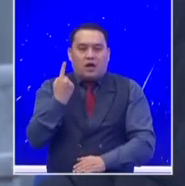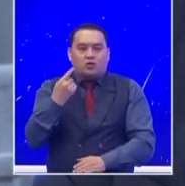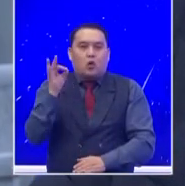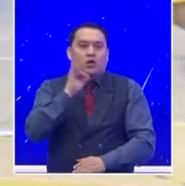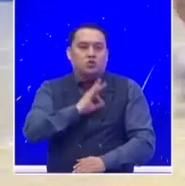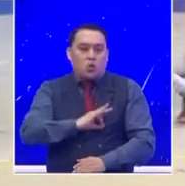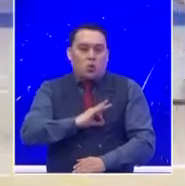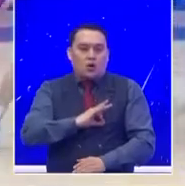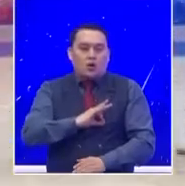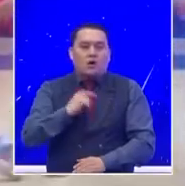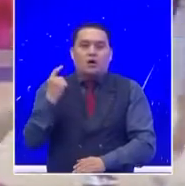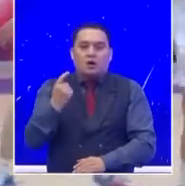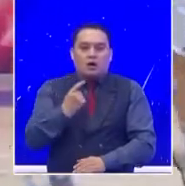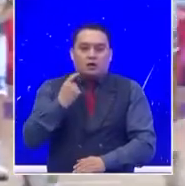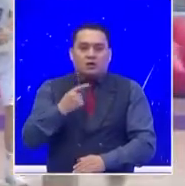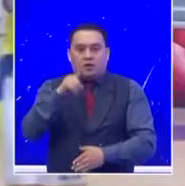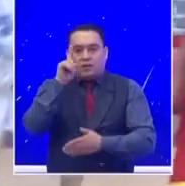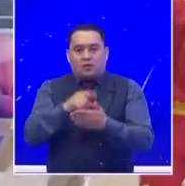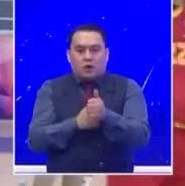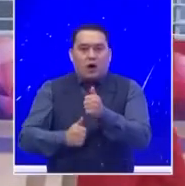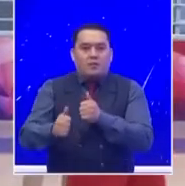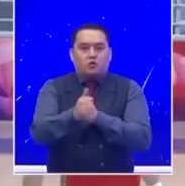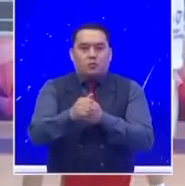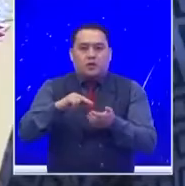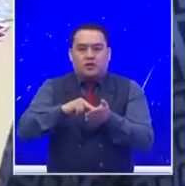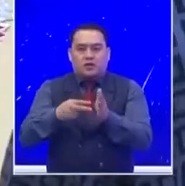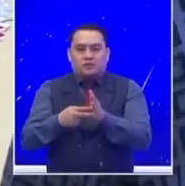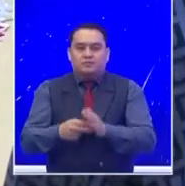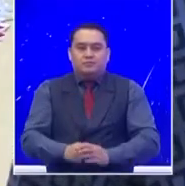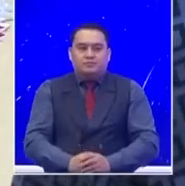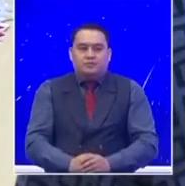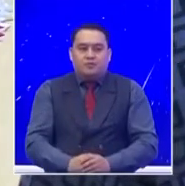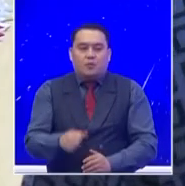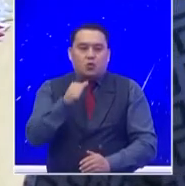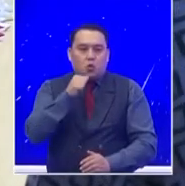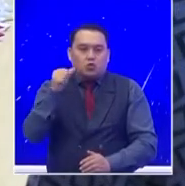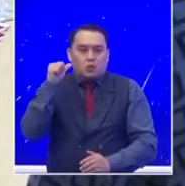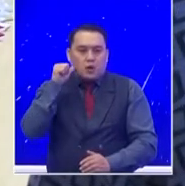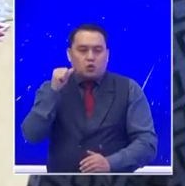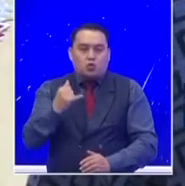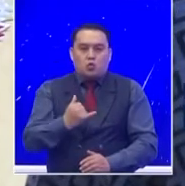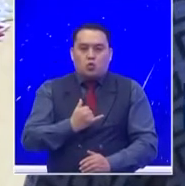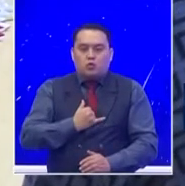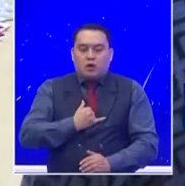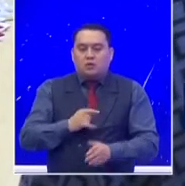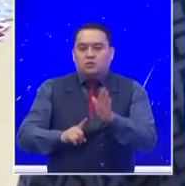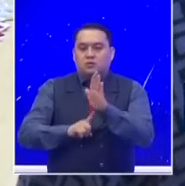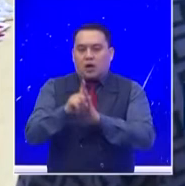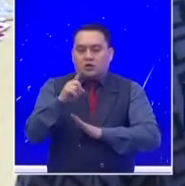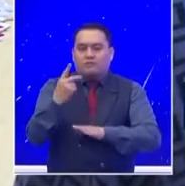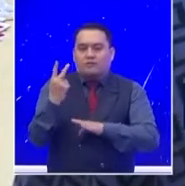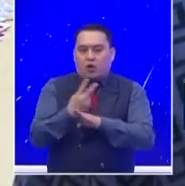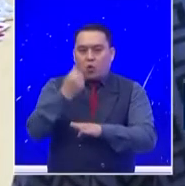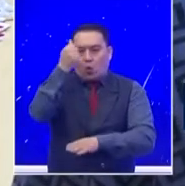1 очко. И потому хозяева площадки намерены обогнать ближайших соперников. В прошлом году мы вот начали играть, в этом году мы второй